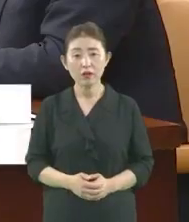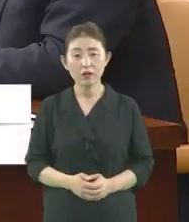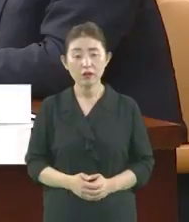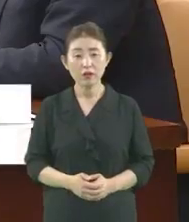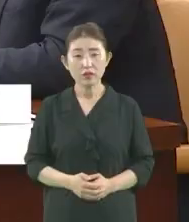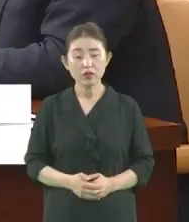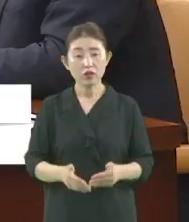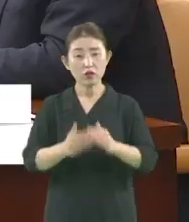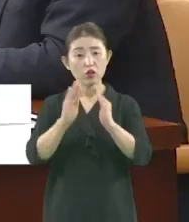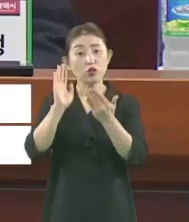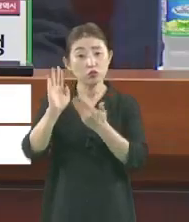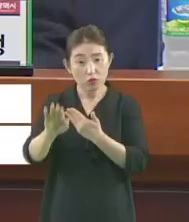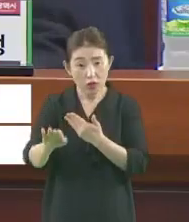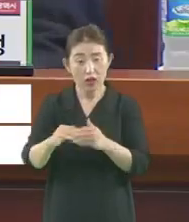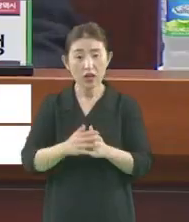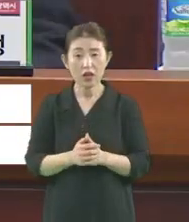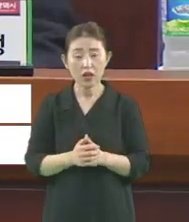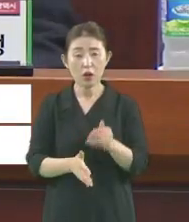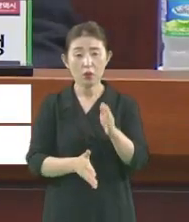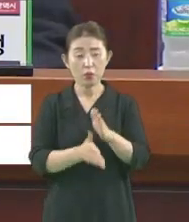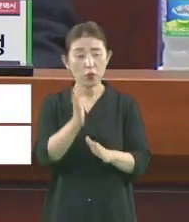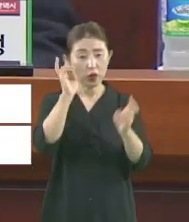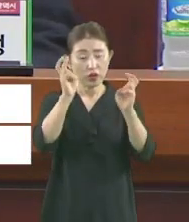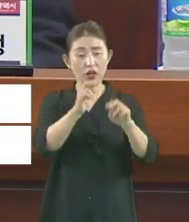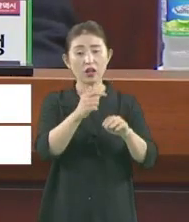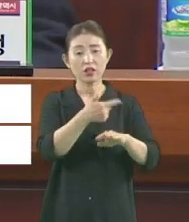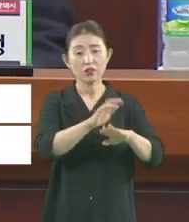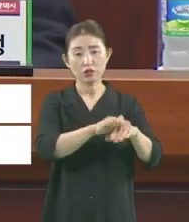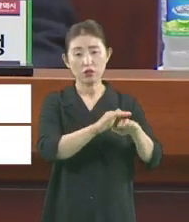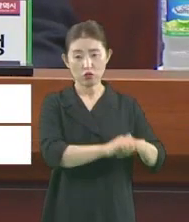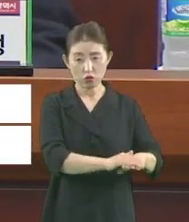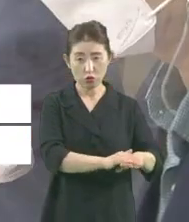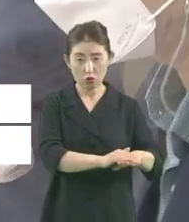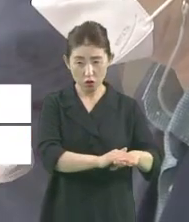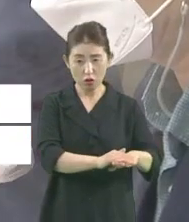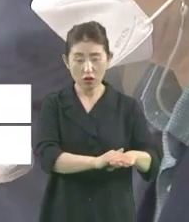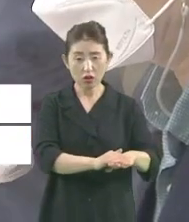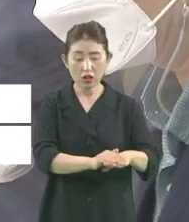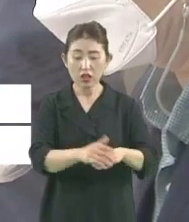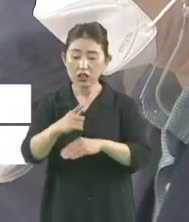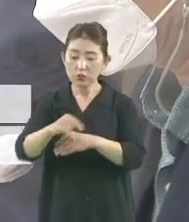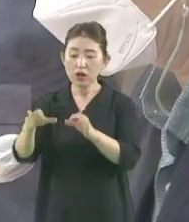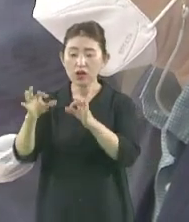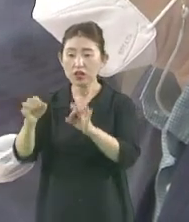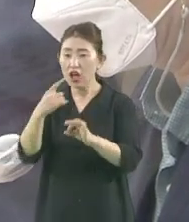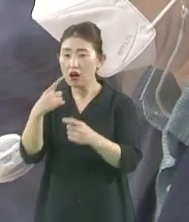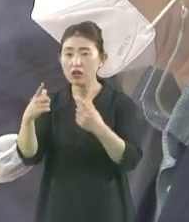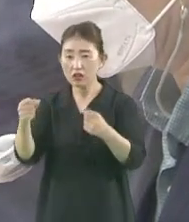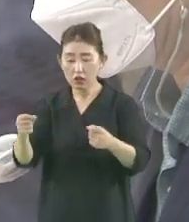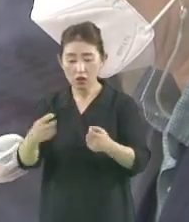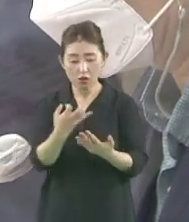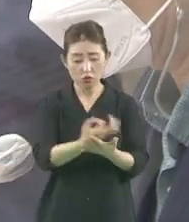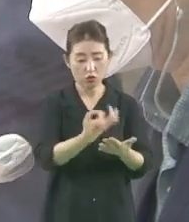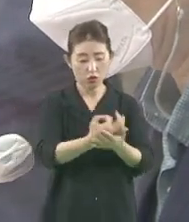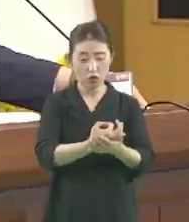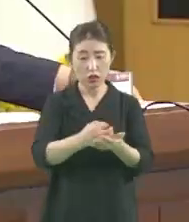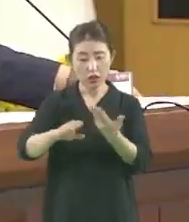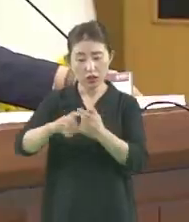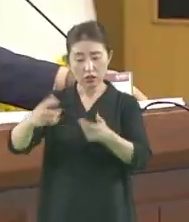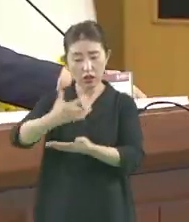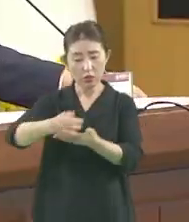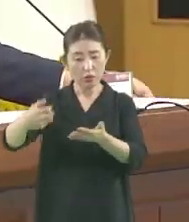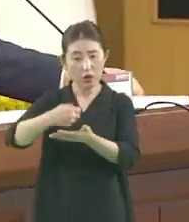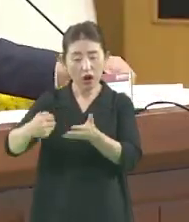다만 설립된다고 하더라도 본사만 대전일 뿐 지역을 중심으로 한 지방은행만큼 지역 소득의 역외 유출